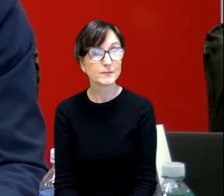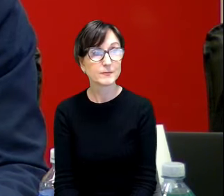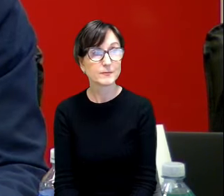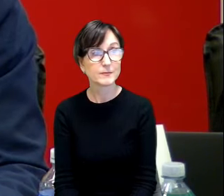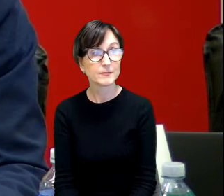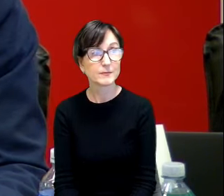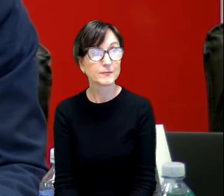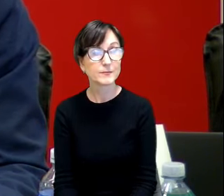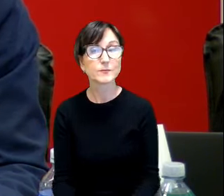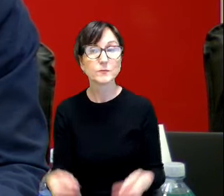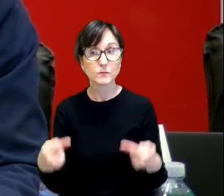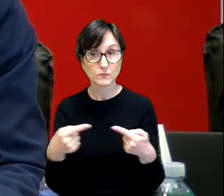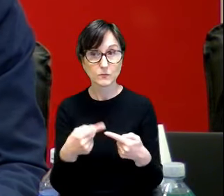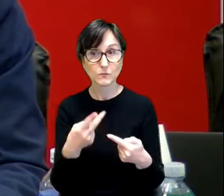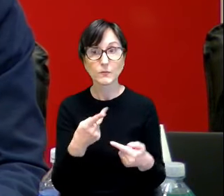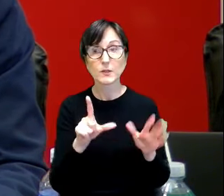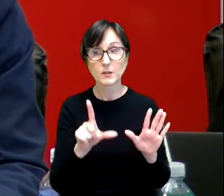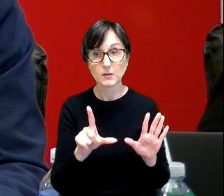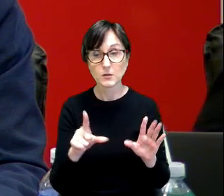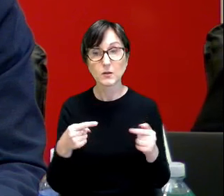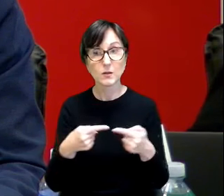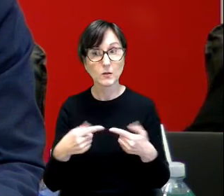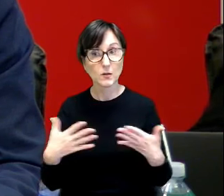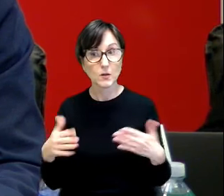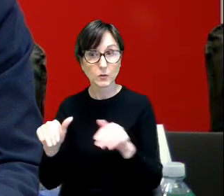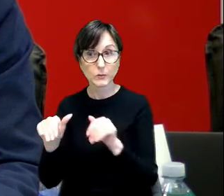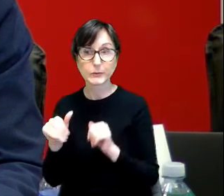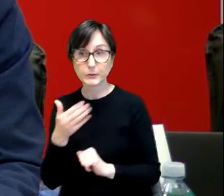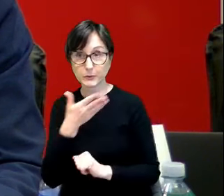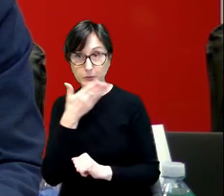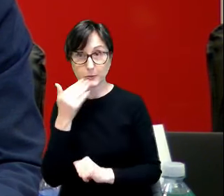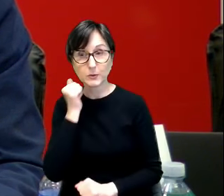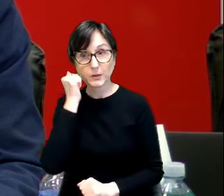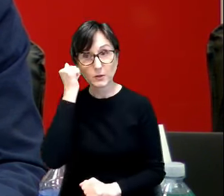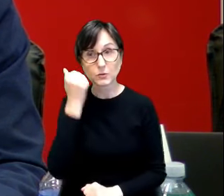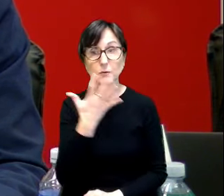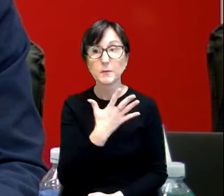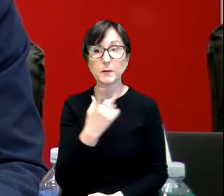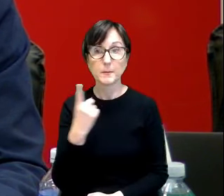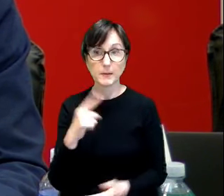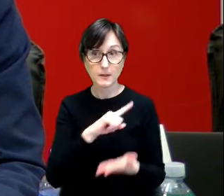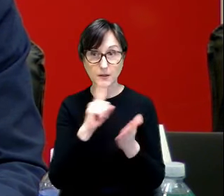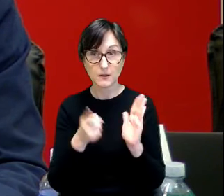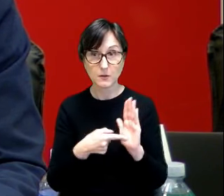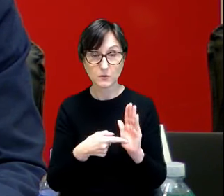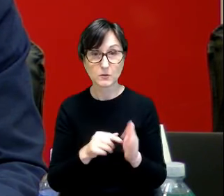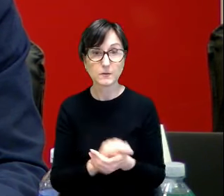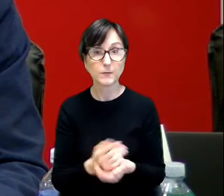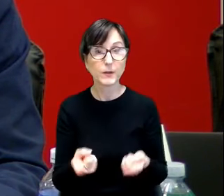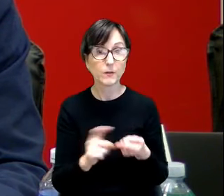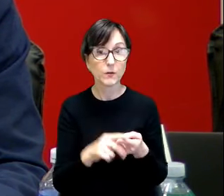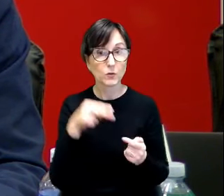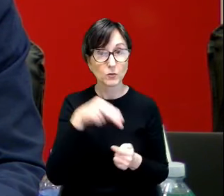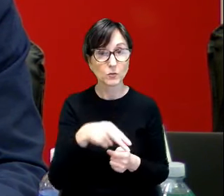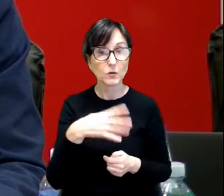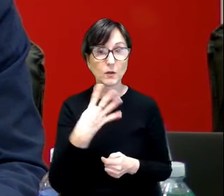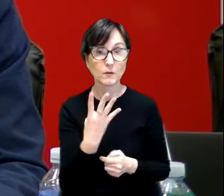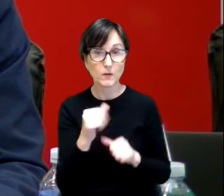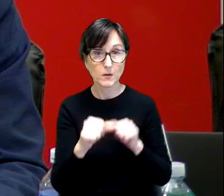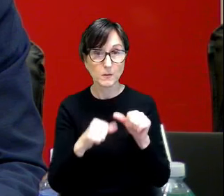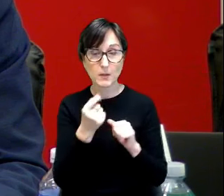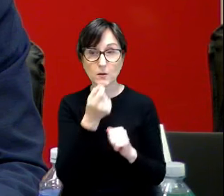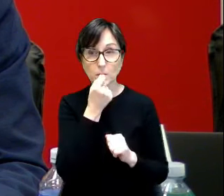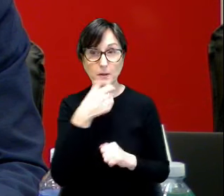už 27 prieš ir susilaikiusių nėra ačiū 51 klausimas dėl 2004 metų balandžio